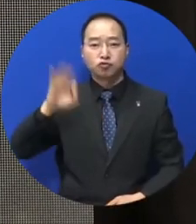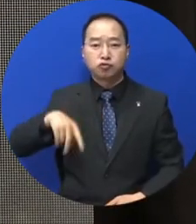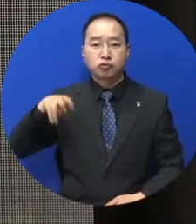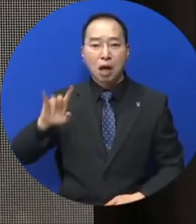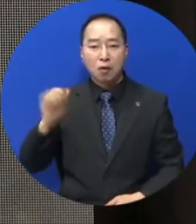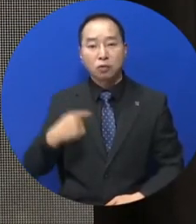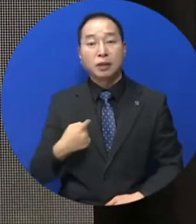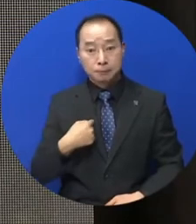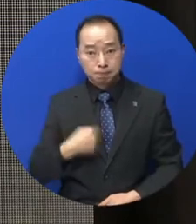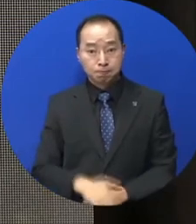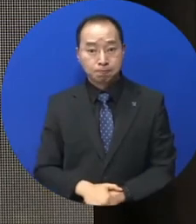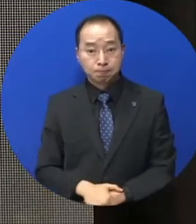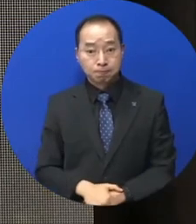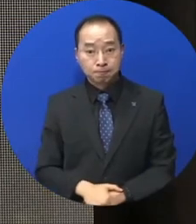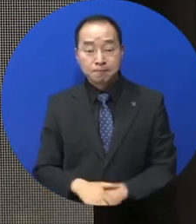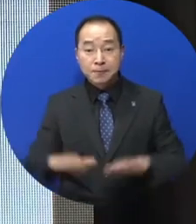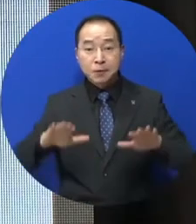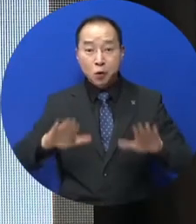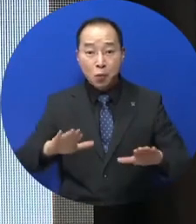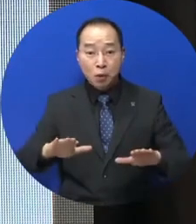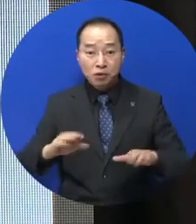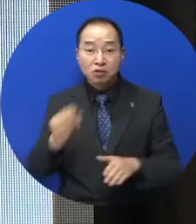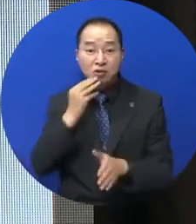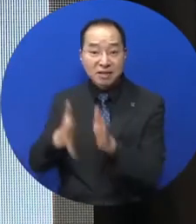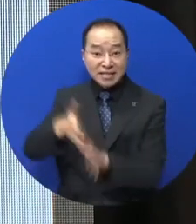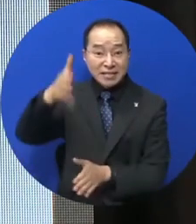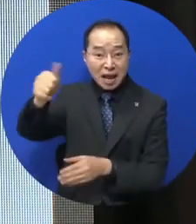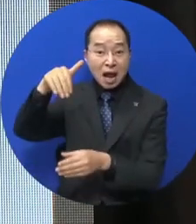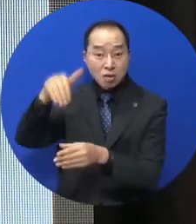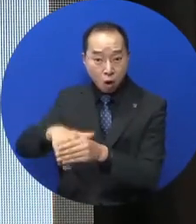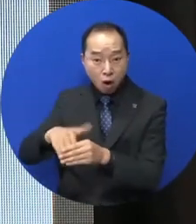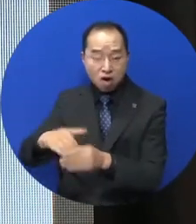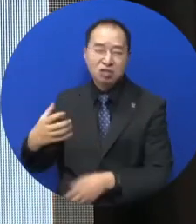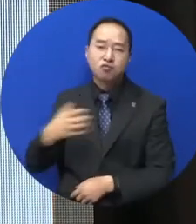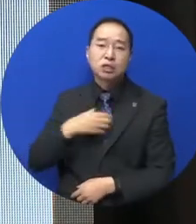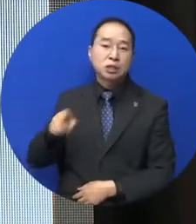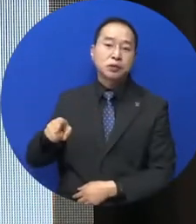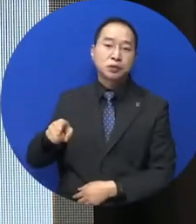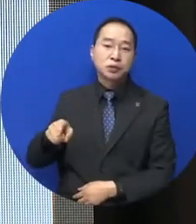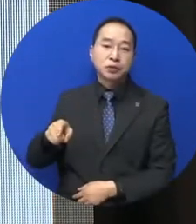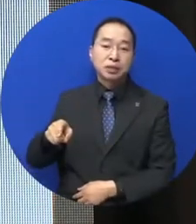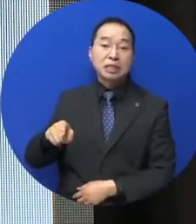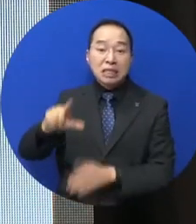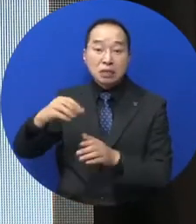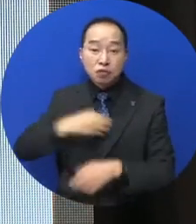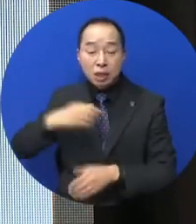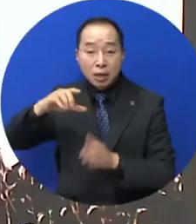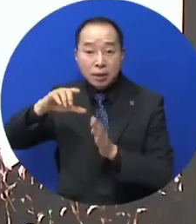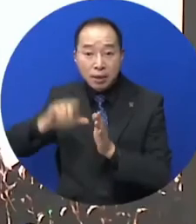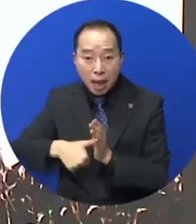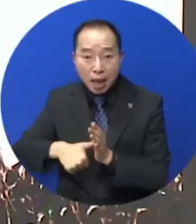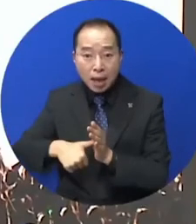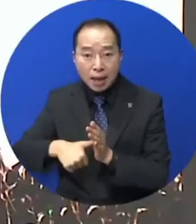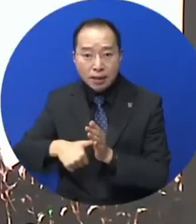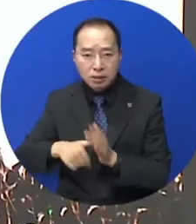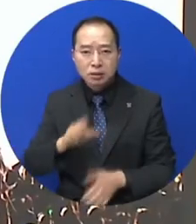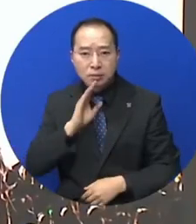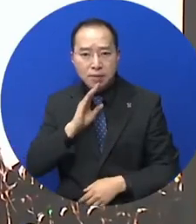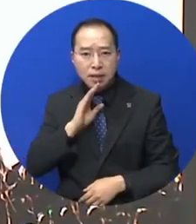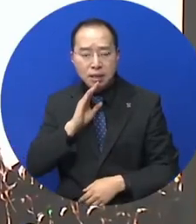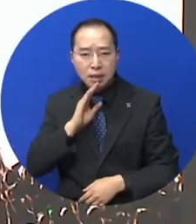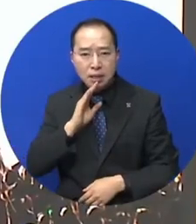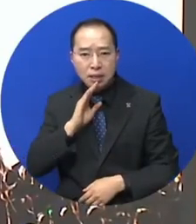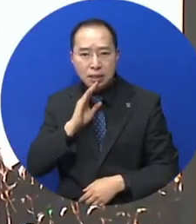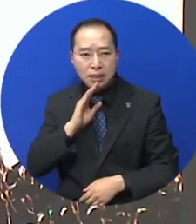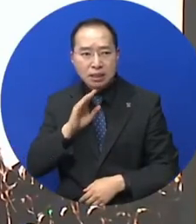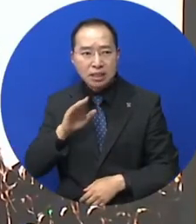우상호입니다. 바로 이번 서울시장 선거 위기가 닥쳐왔는데 이런 위기에는 진보의 가치를 가장